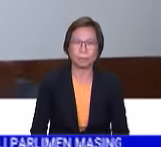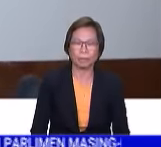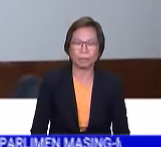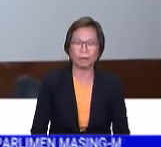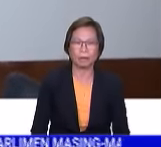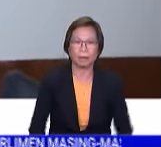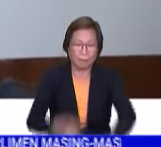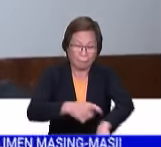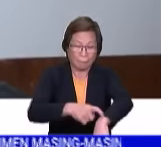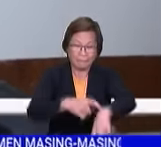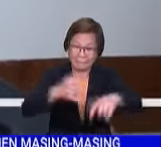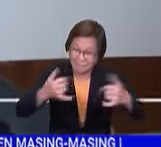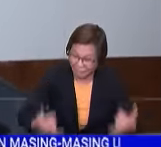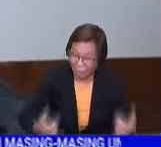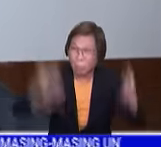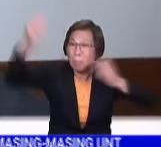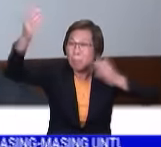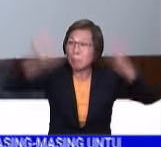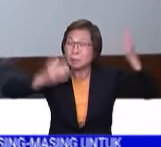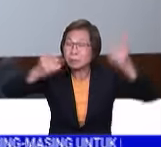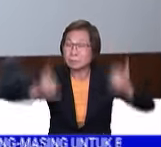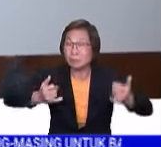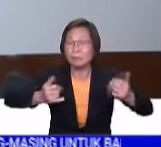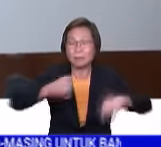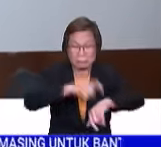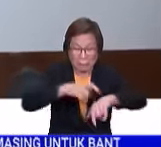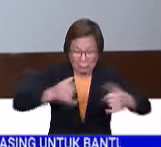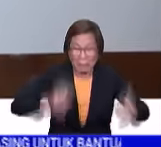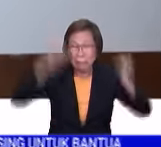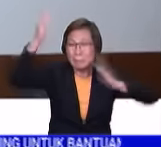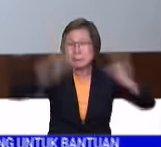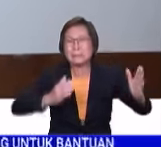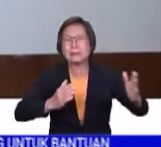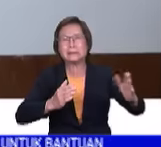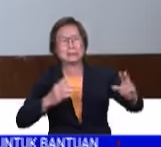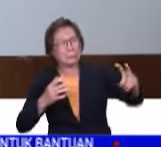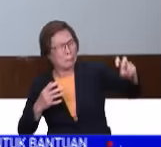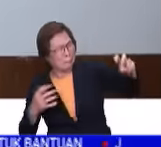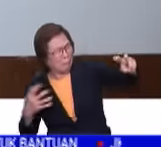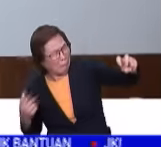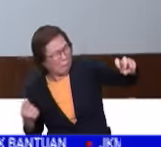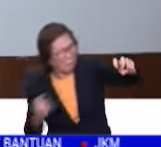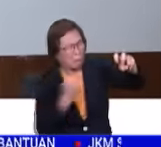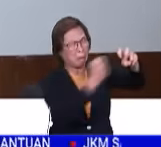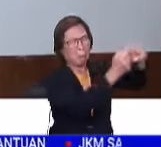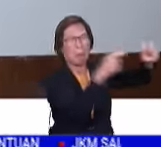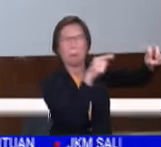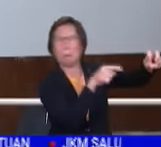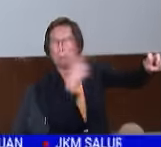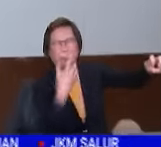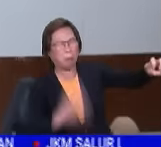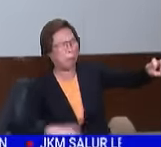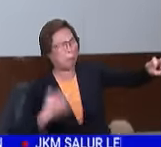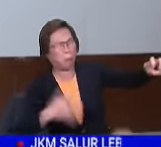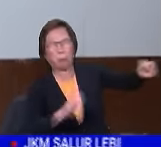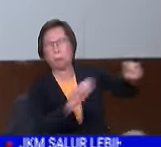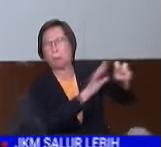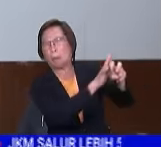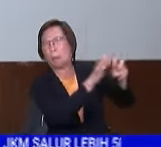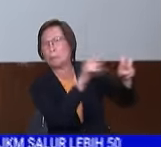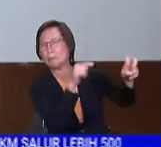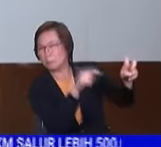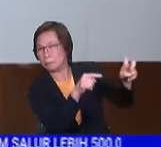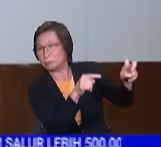Pada masa ini, negara kita sedang berperang dengan ancaman yang jauh lebih besar, iaitu COVID. Dan